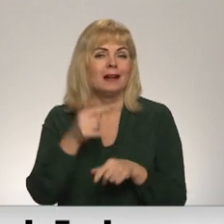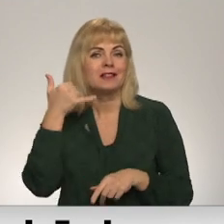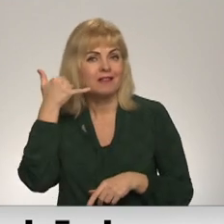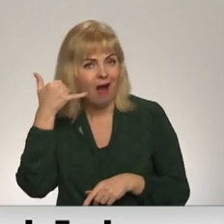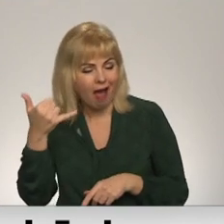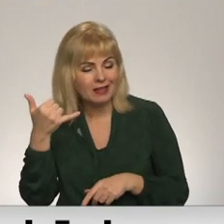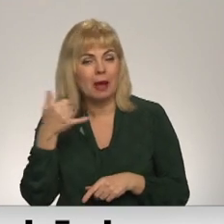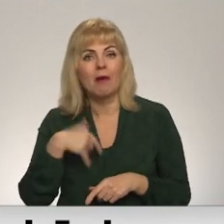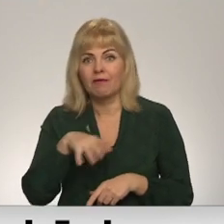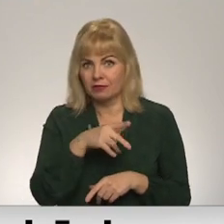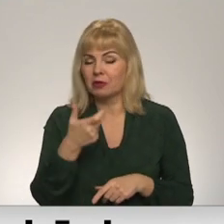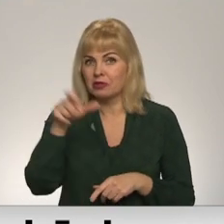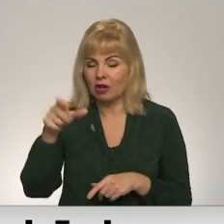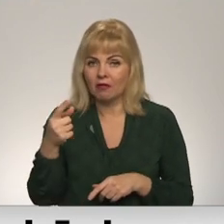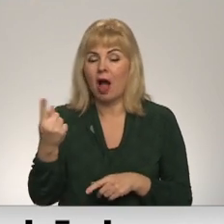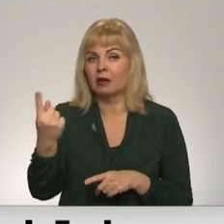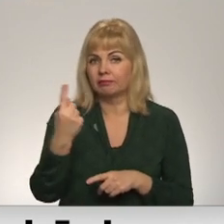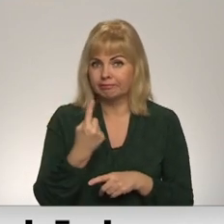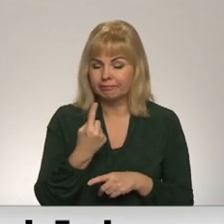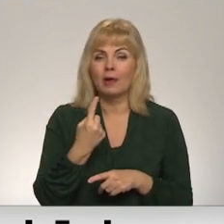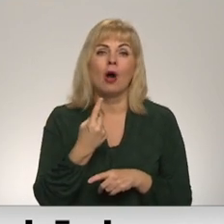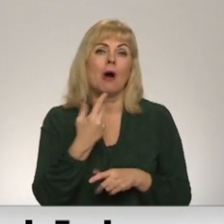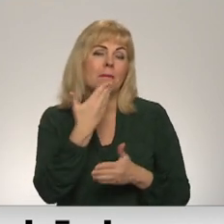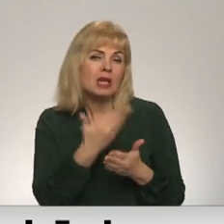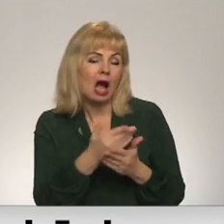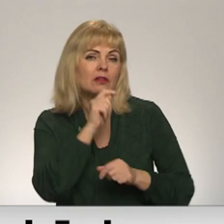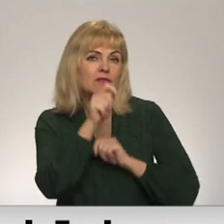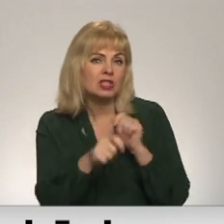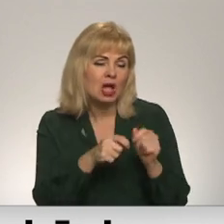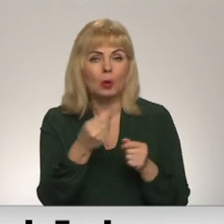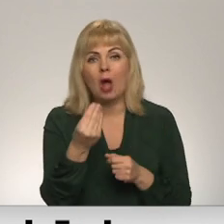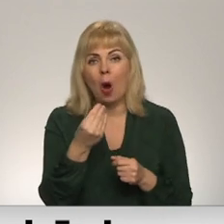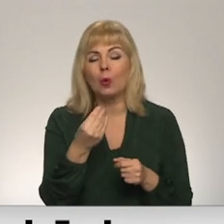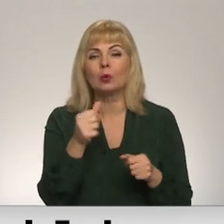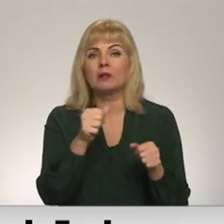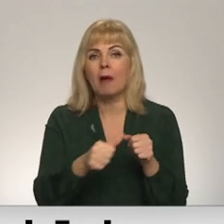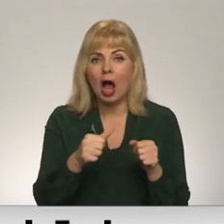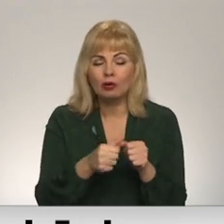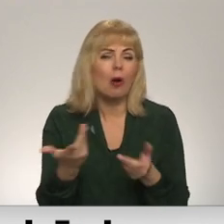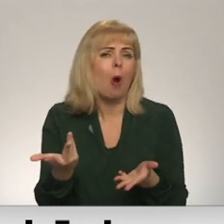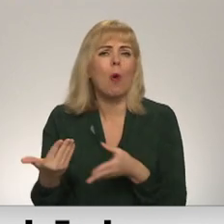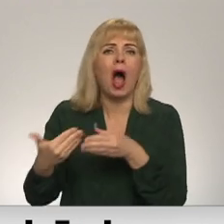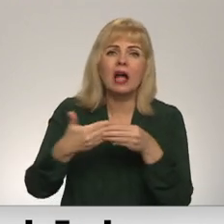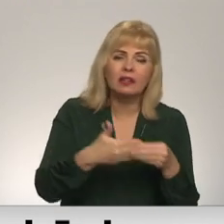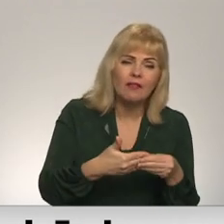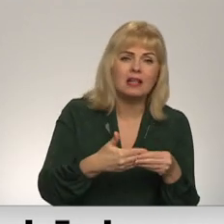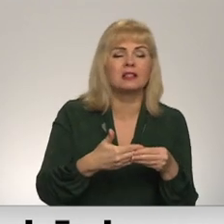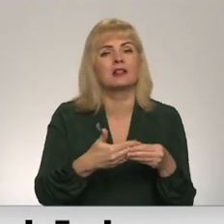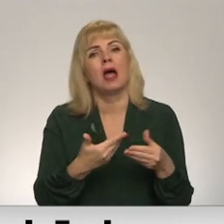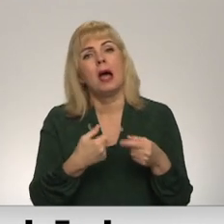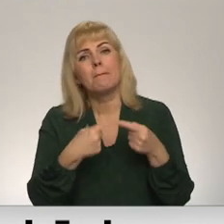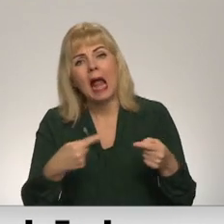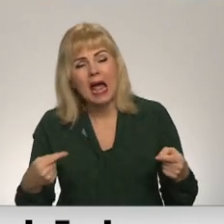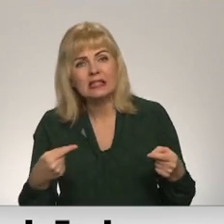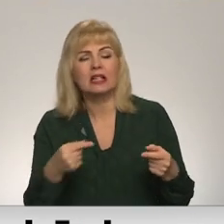Un visu laiku cilvēki brauc zvana, viņi piedāvā ziedot naudu, ziedot degvielu, atvest, nopirkt sazēdotās mantas un braukt